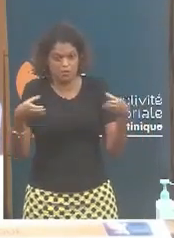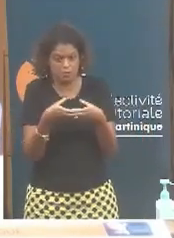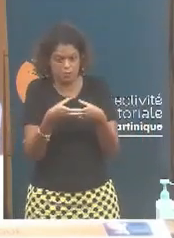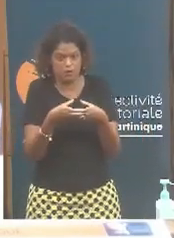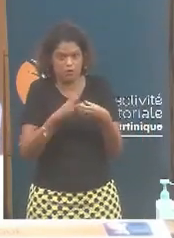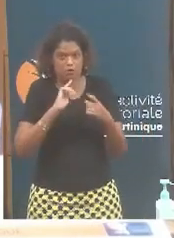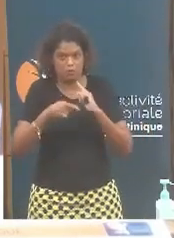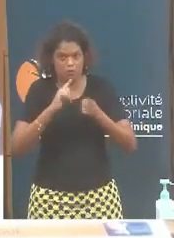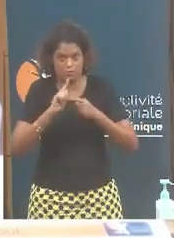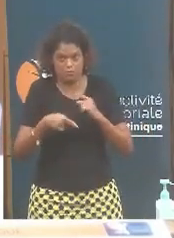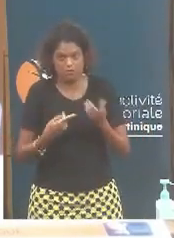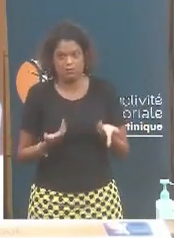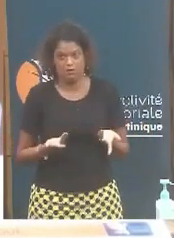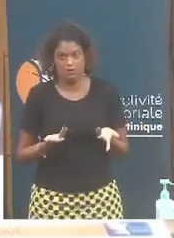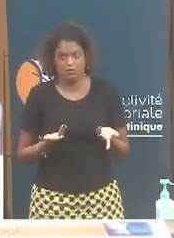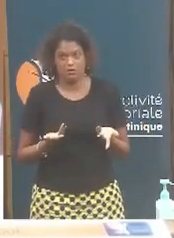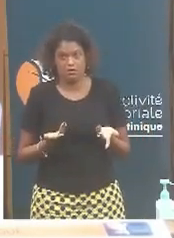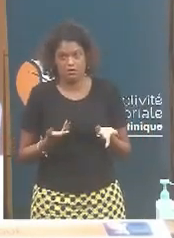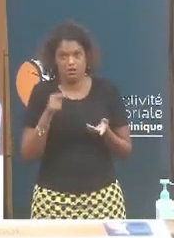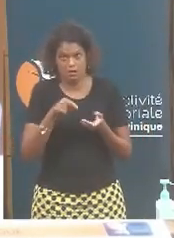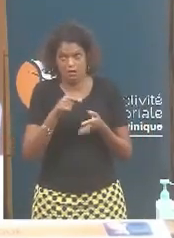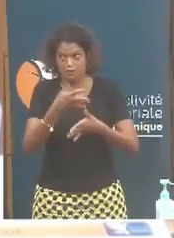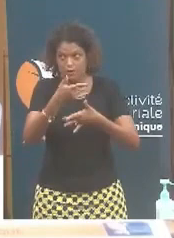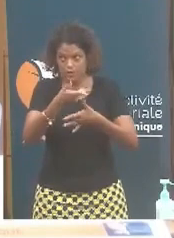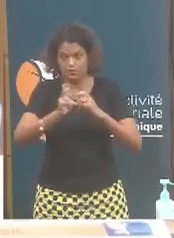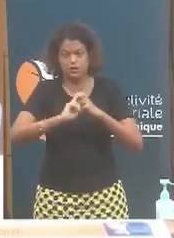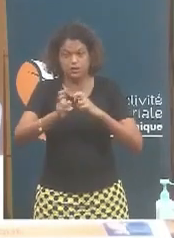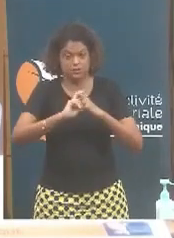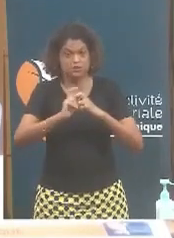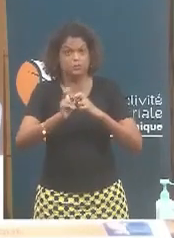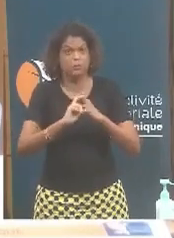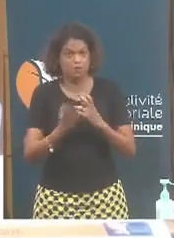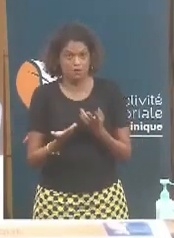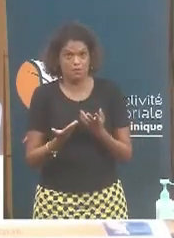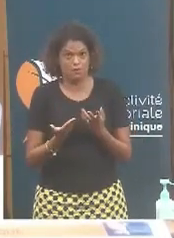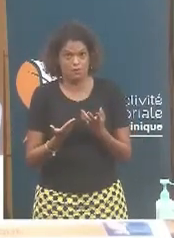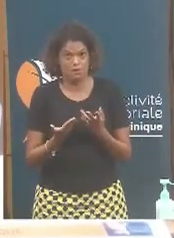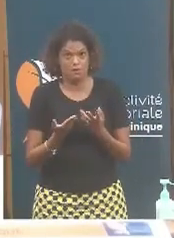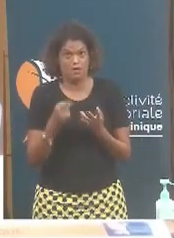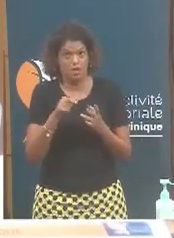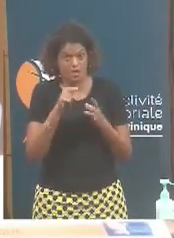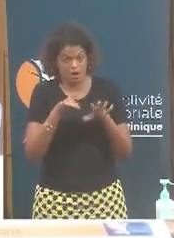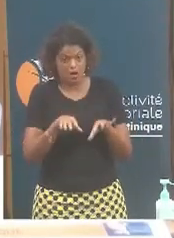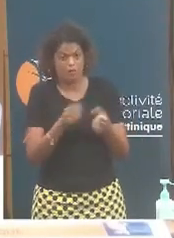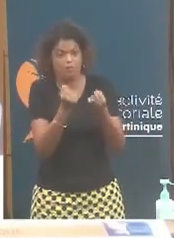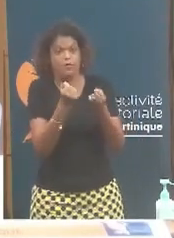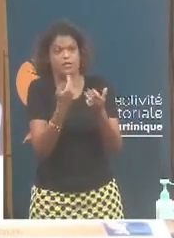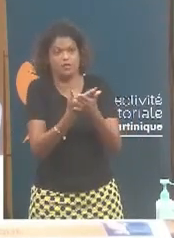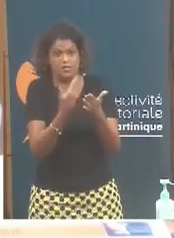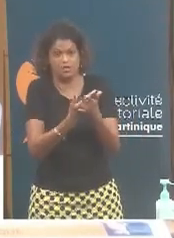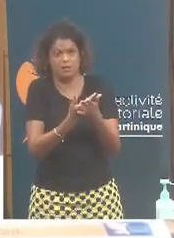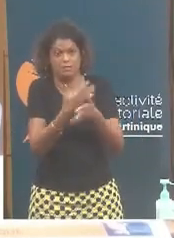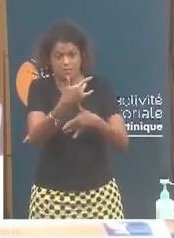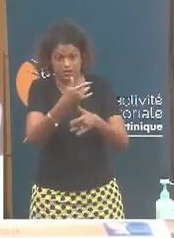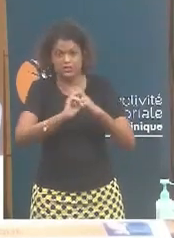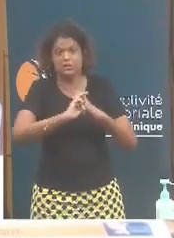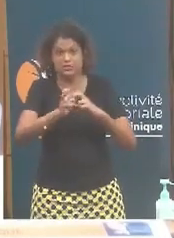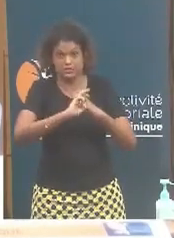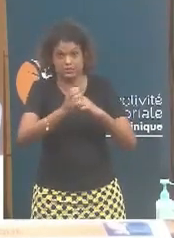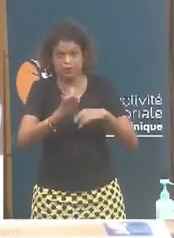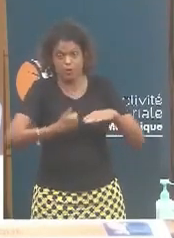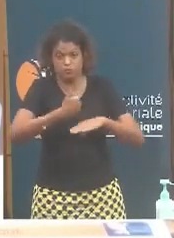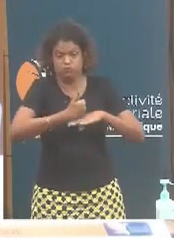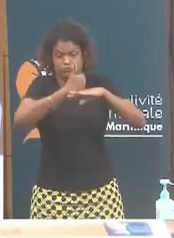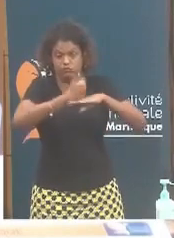commandes avec Martinique Transport. Martinique Transport est pleinement compétente dans les transports. C'est Martinique Transport qui a la